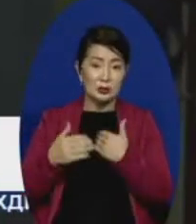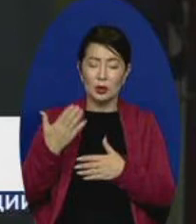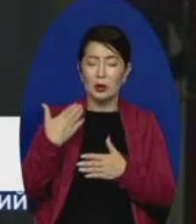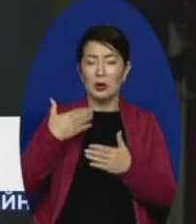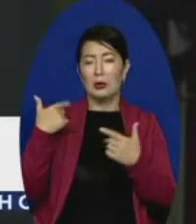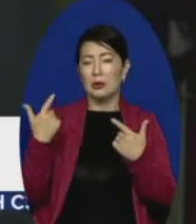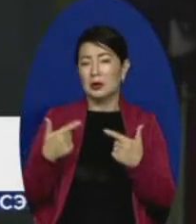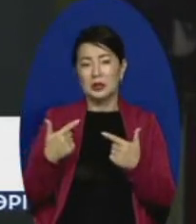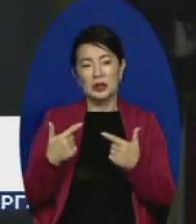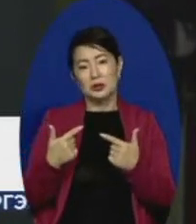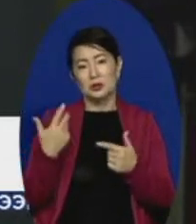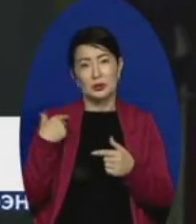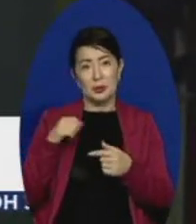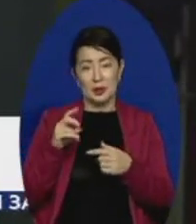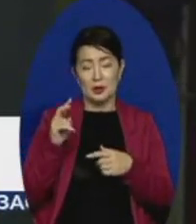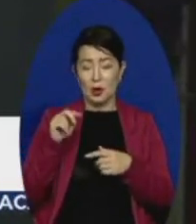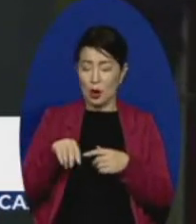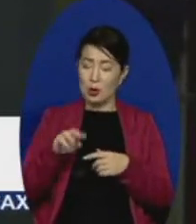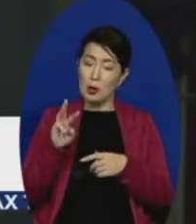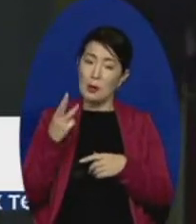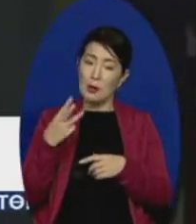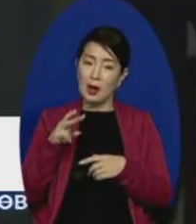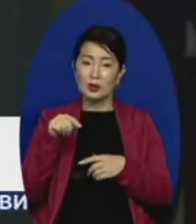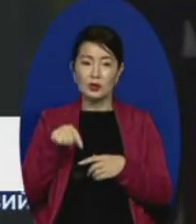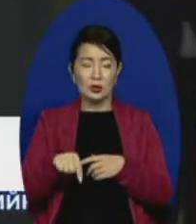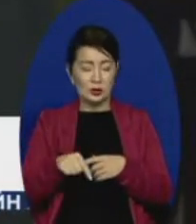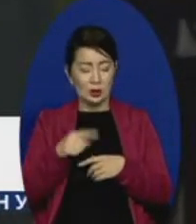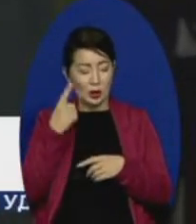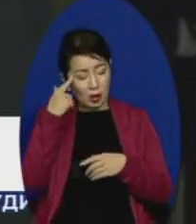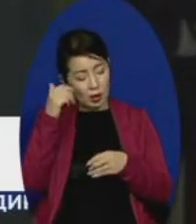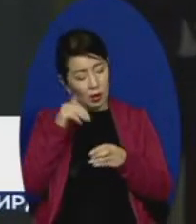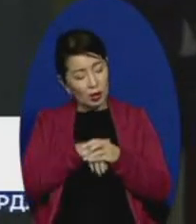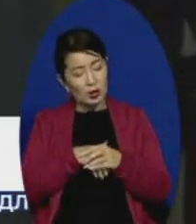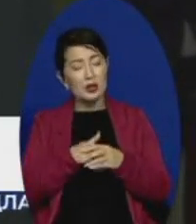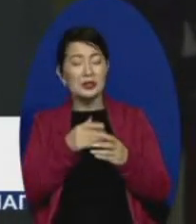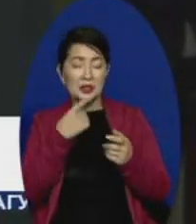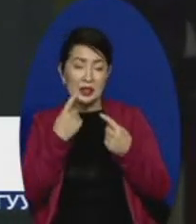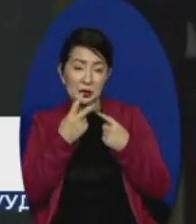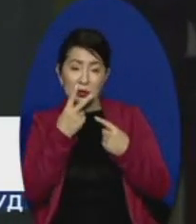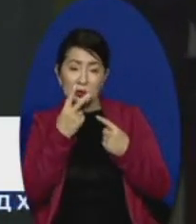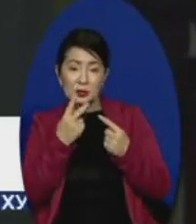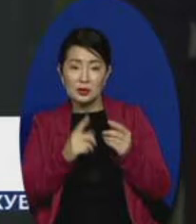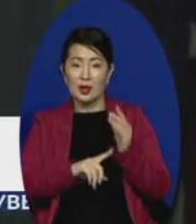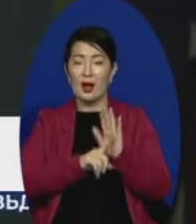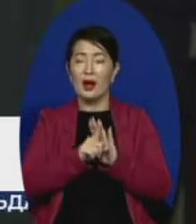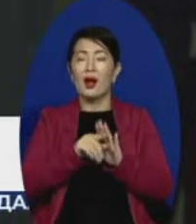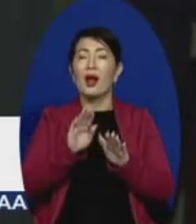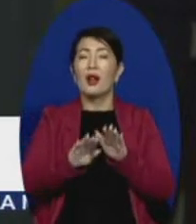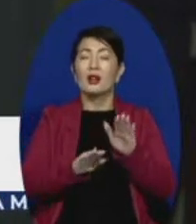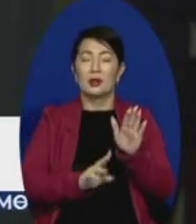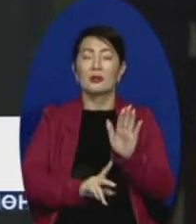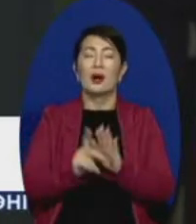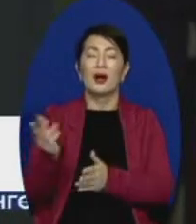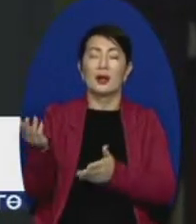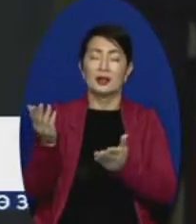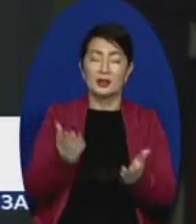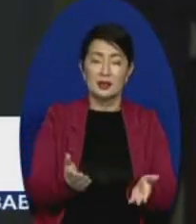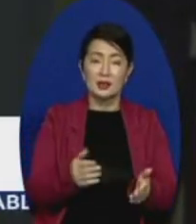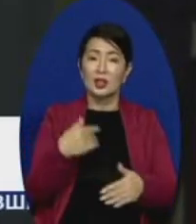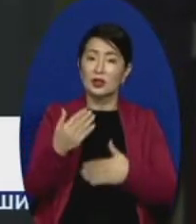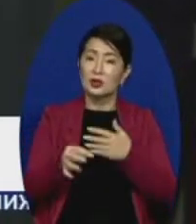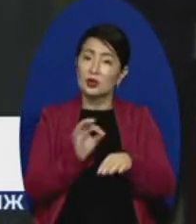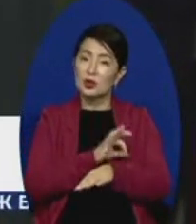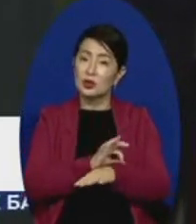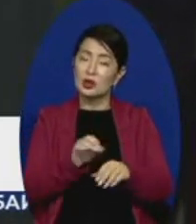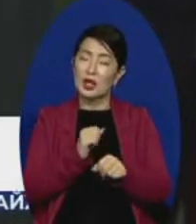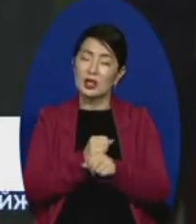нь бол жоохон эсэргүүцэд хөдөлгөдөггүй байсан бол магадгүй энэ тал дээр бол ойлголцсон ярилцгийг гэдэг юм эхний алхам гарч ирсэн учраас энэ